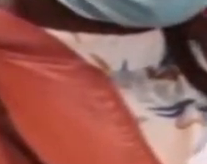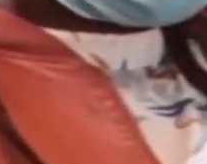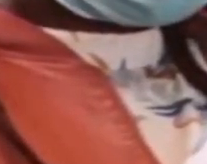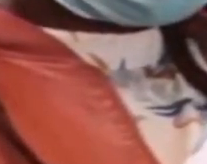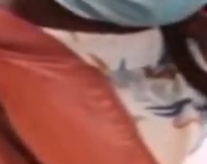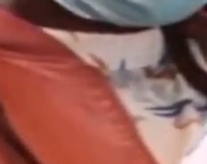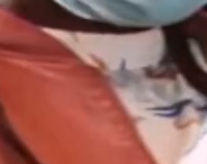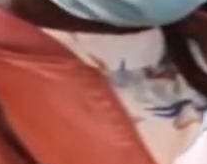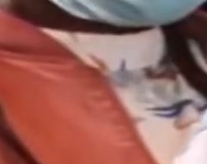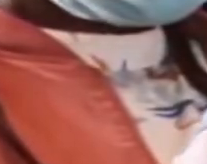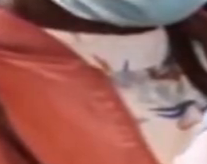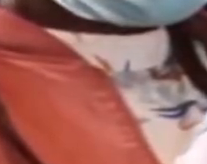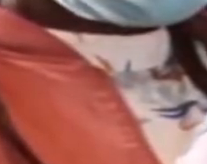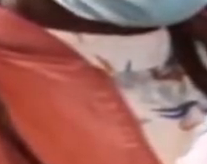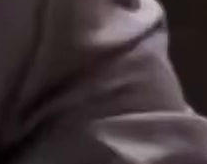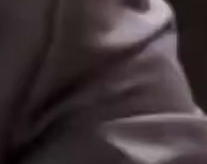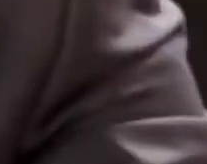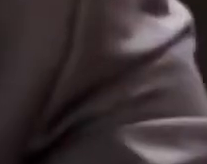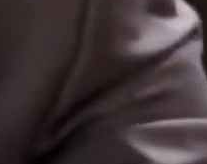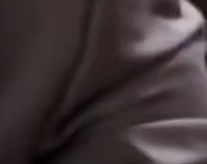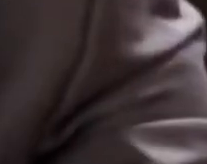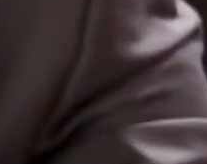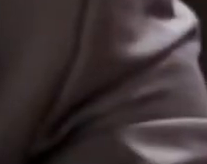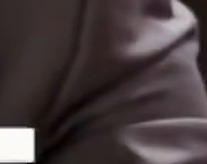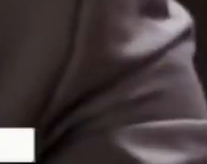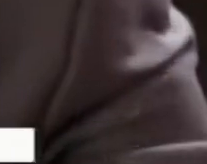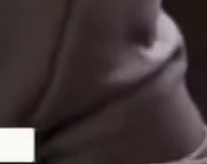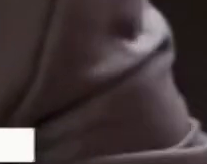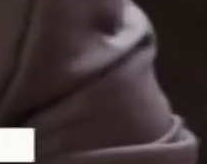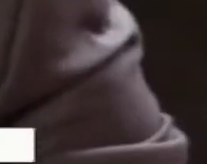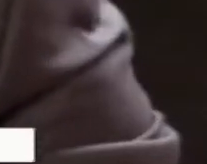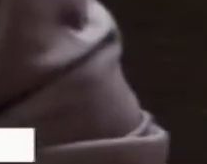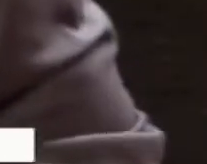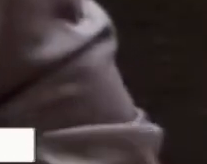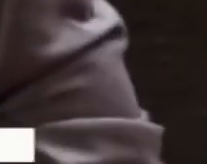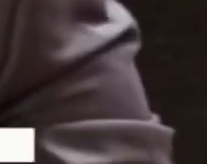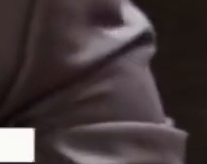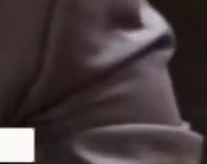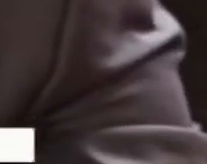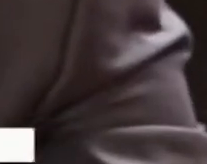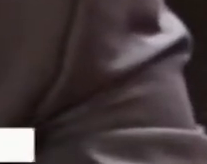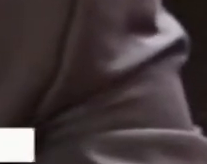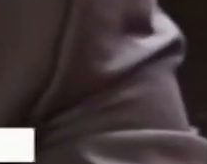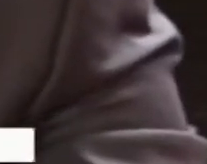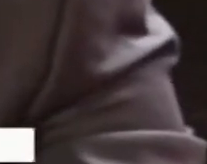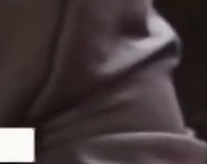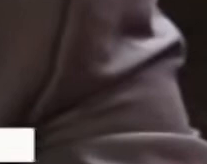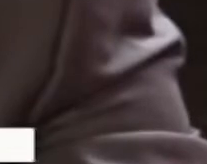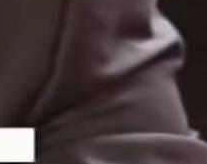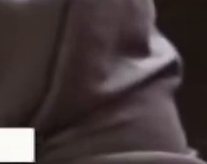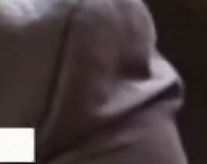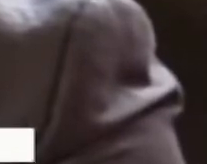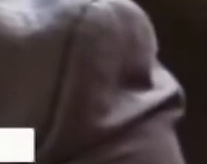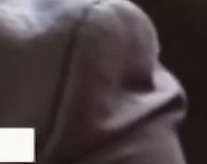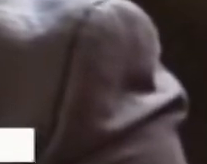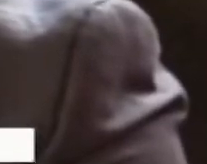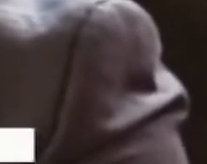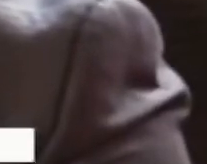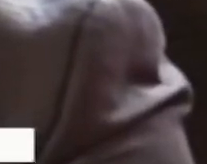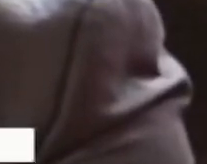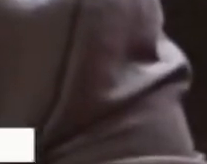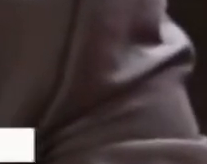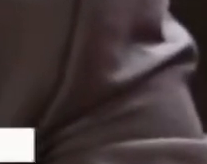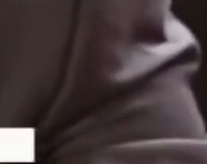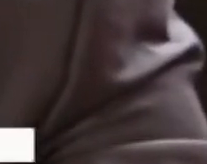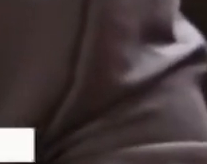na hakimu mkazi Oscar Wanyaga. Kwenye huruma kwa mtoto, lakini utakufungia kifungo inaweza kutoka na mgongo. Unajua kifungo kutoka na